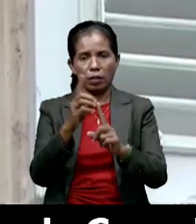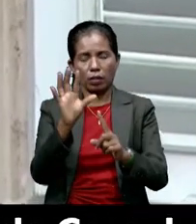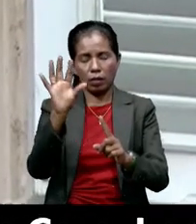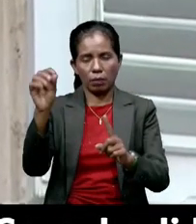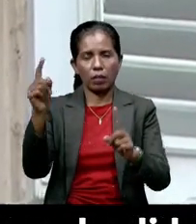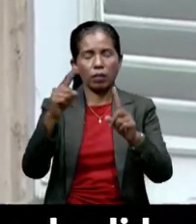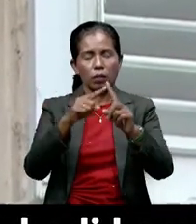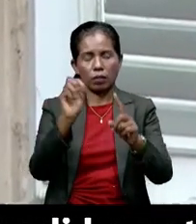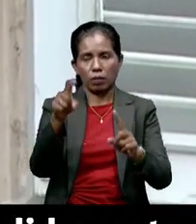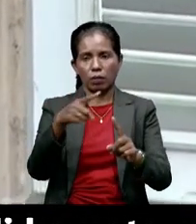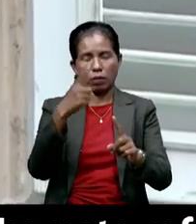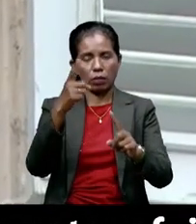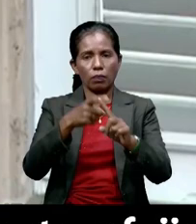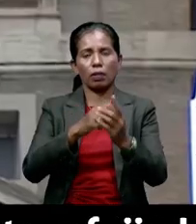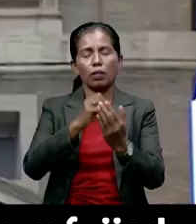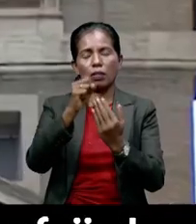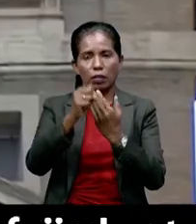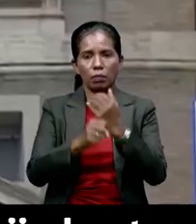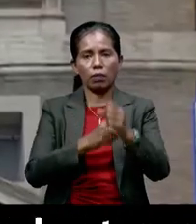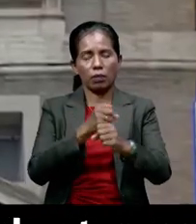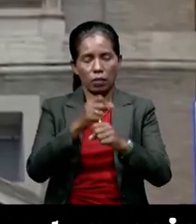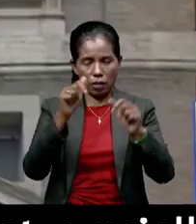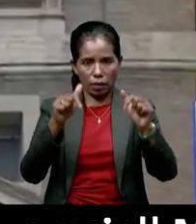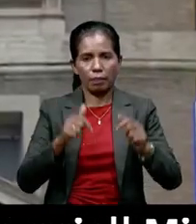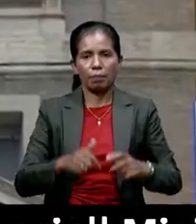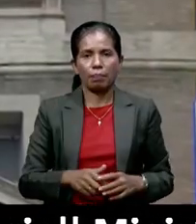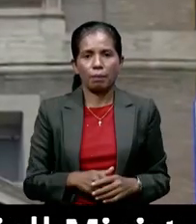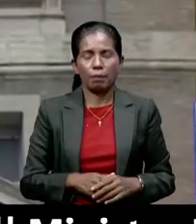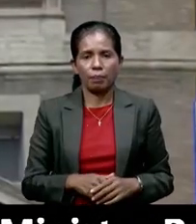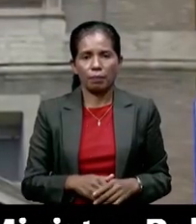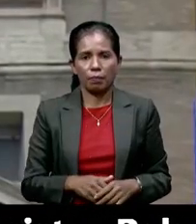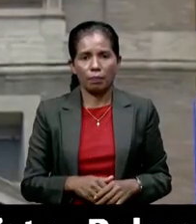Loren sanol resinida fulan setembro tinang ne. Damião Gonçalves, Jacinto Fuca, GMN.